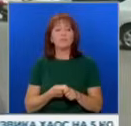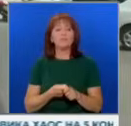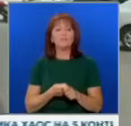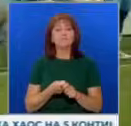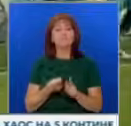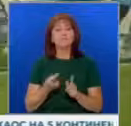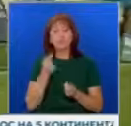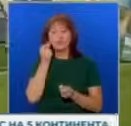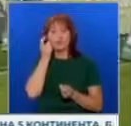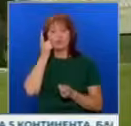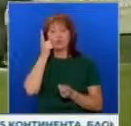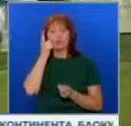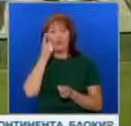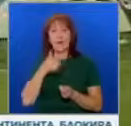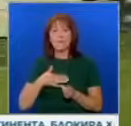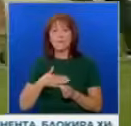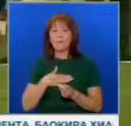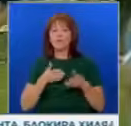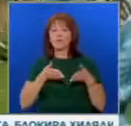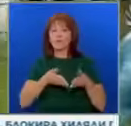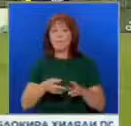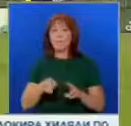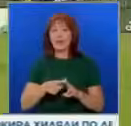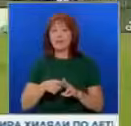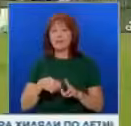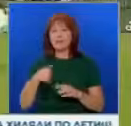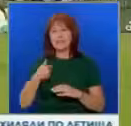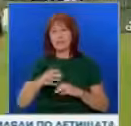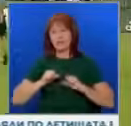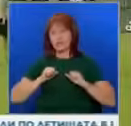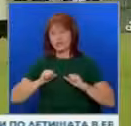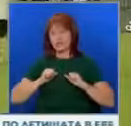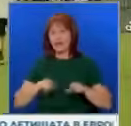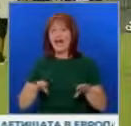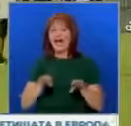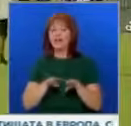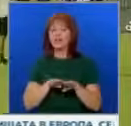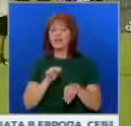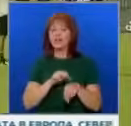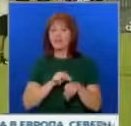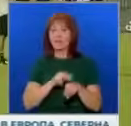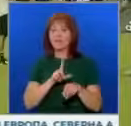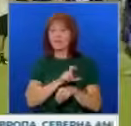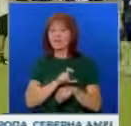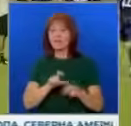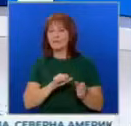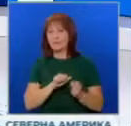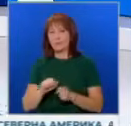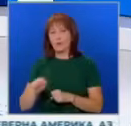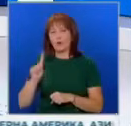така да кажа, чудо. Ботев гостува на Панатинайкос следващия четвъртък. Реваншът в Пловдив е седмица по-късно, на 1